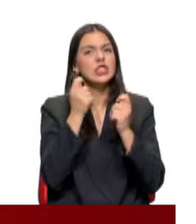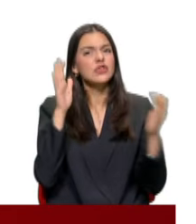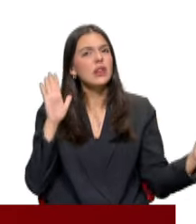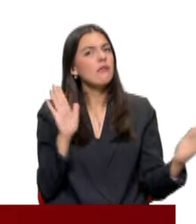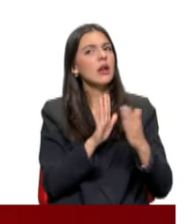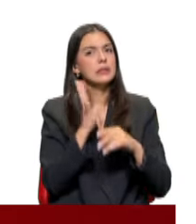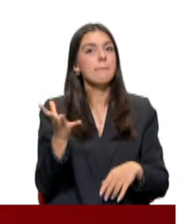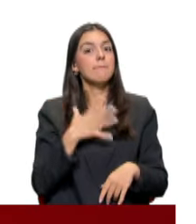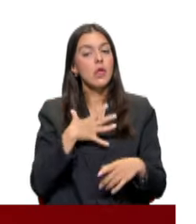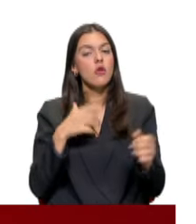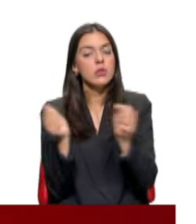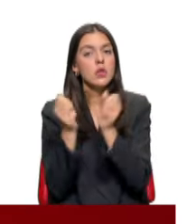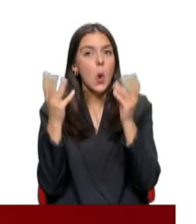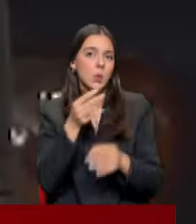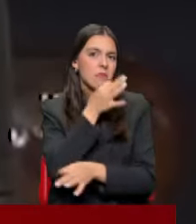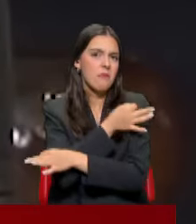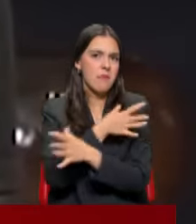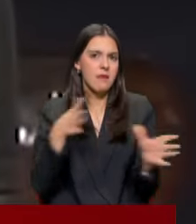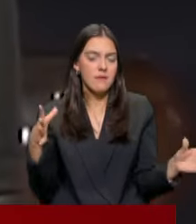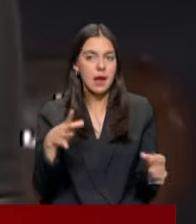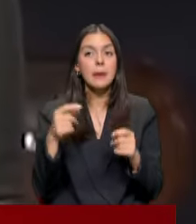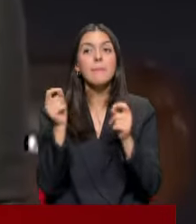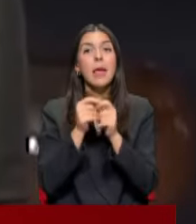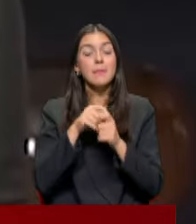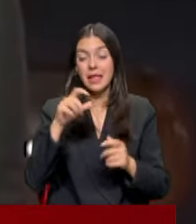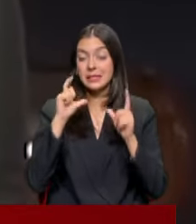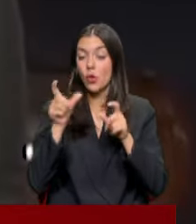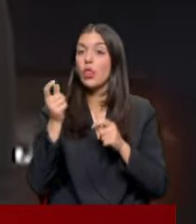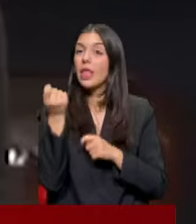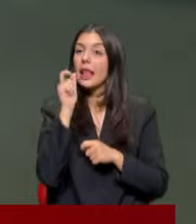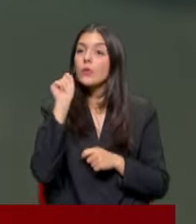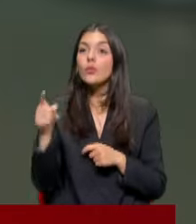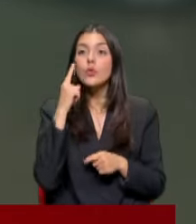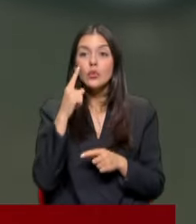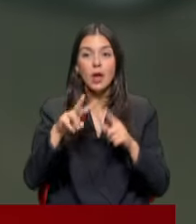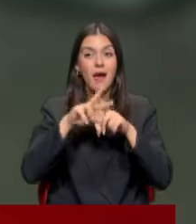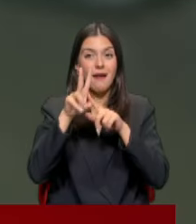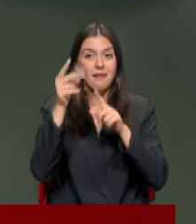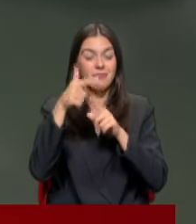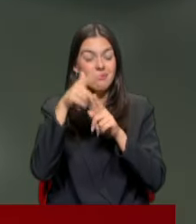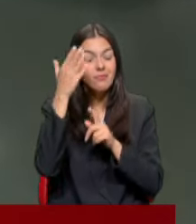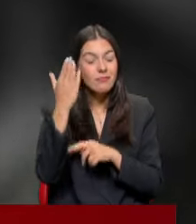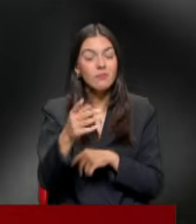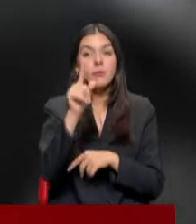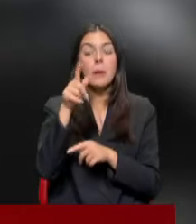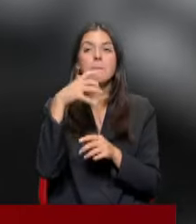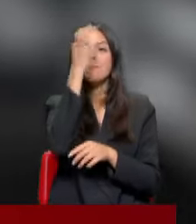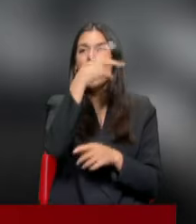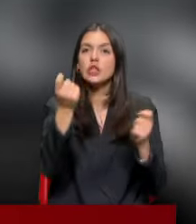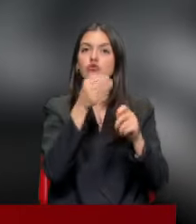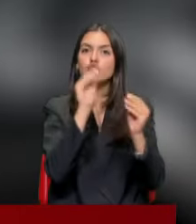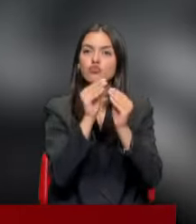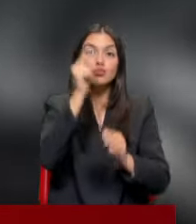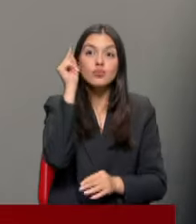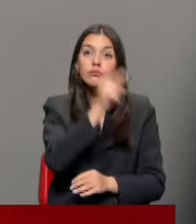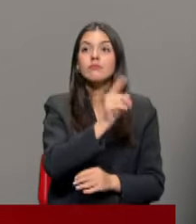karşısında patrondan yana olduğunu duyurdu. Batman SGK İl Müdürü Naif Gümüş, maden işçilerini suçlayarak holding sahibi AK